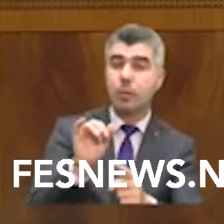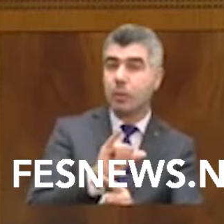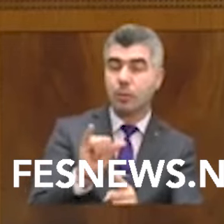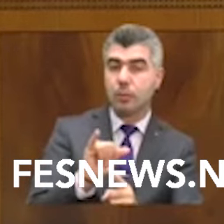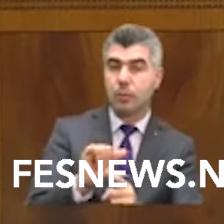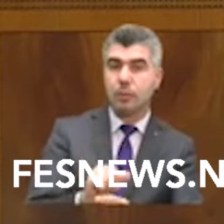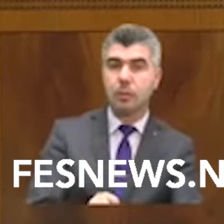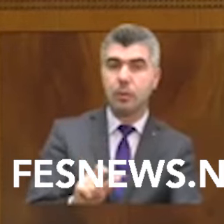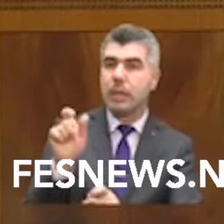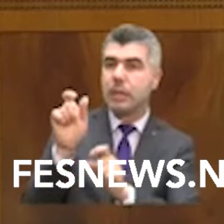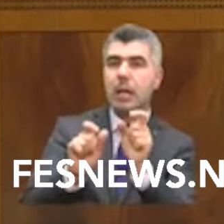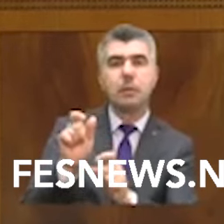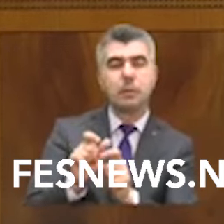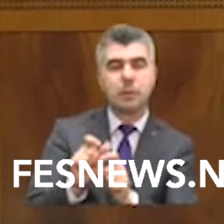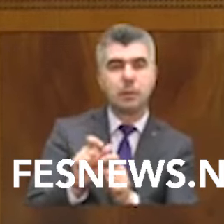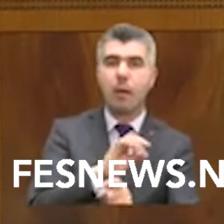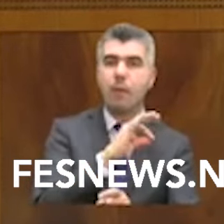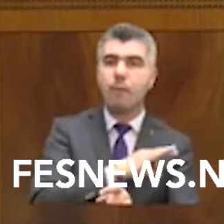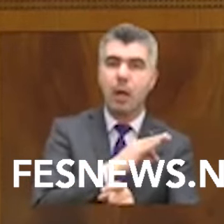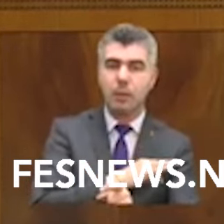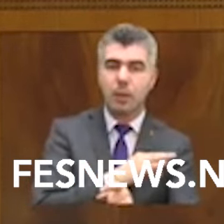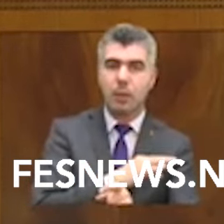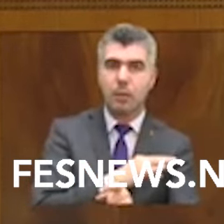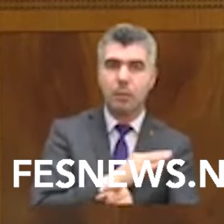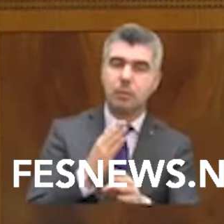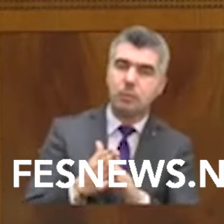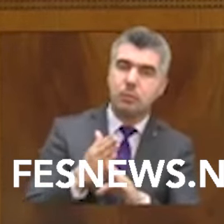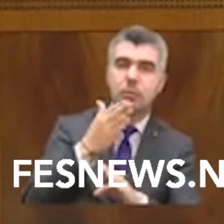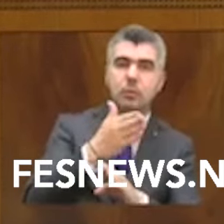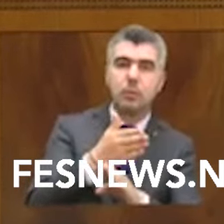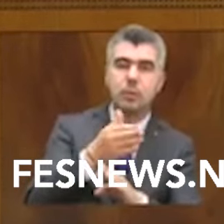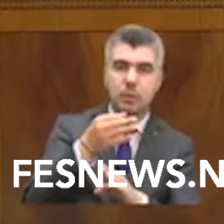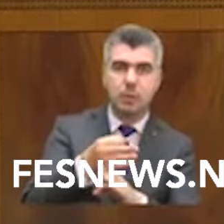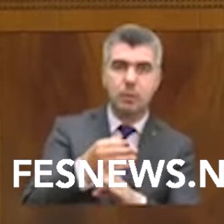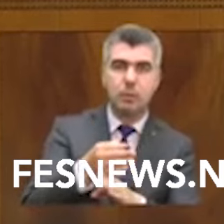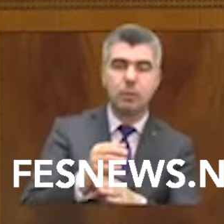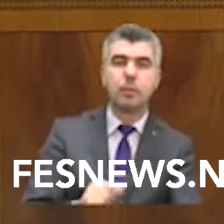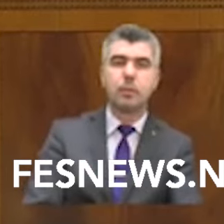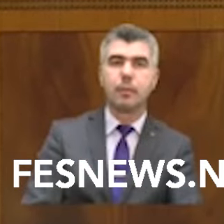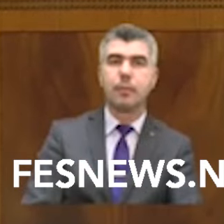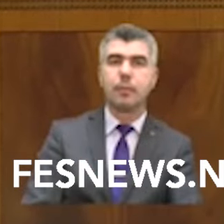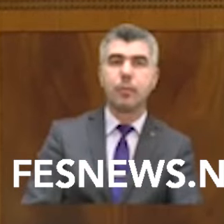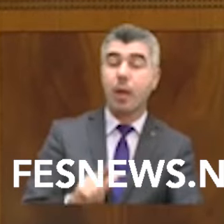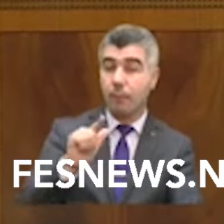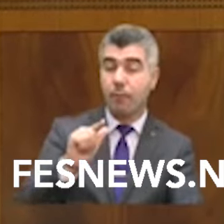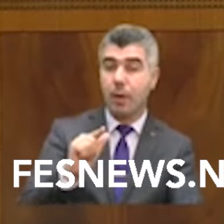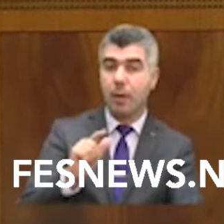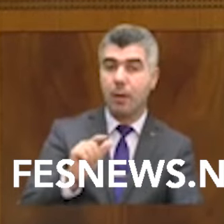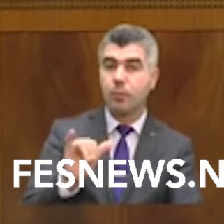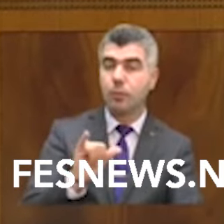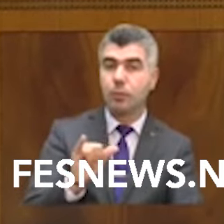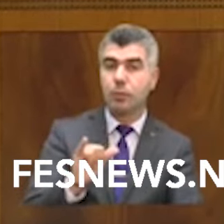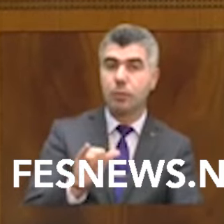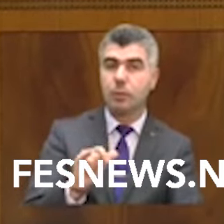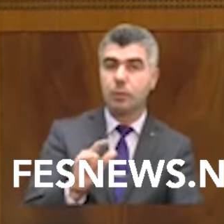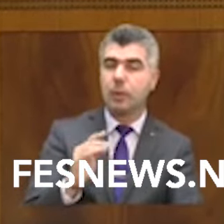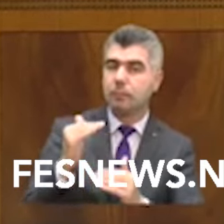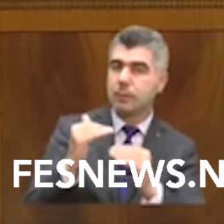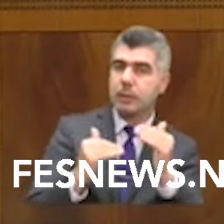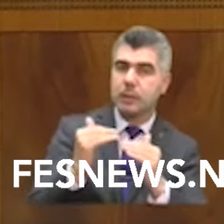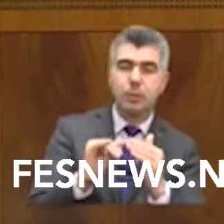يعني للمواطن، المواطن هو اللي كيمشي ليه التوجه ديالو. هذا كيعطي أنه كاين واحد التوازن